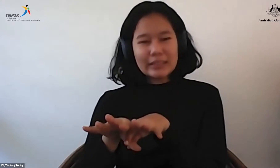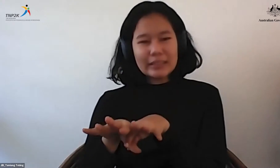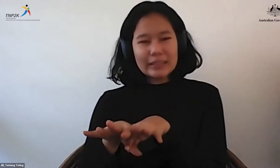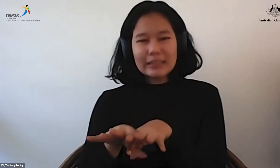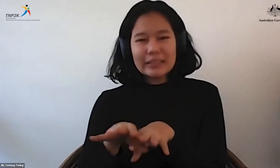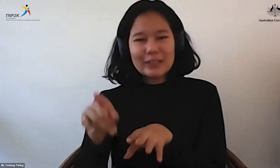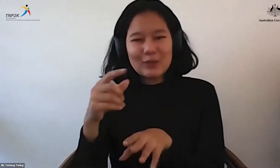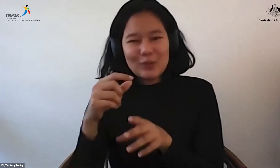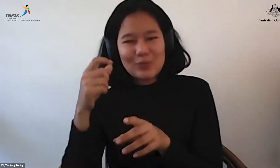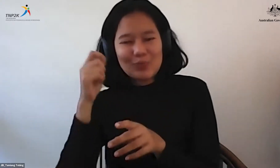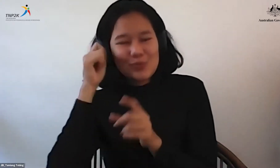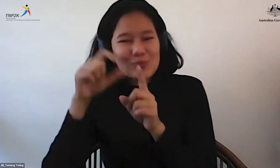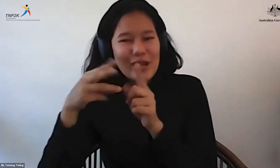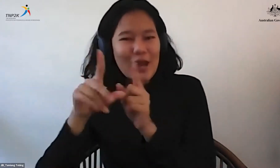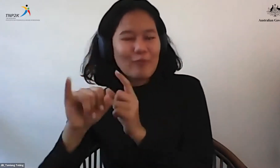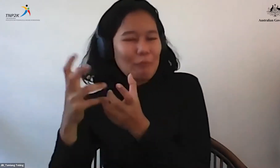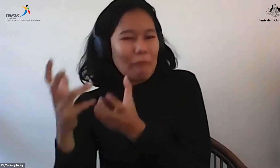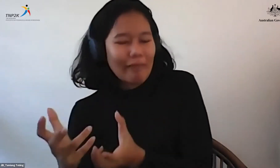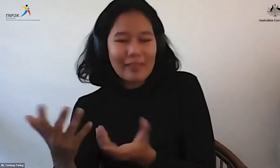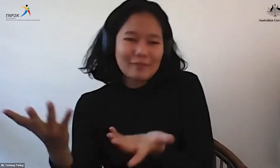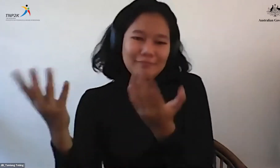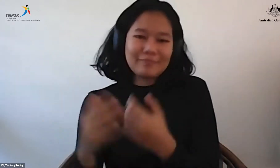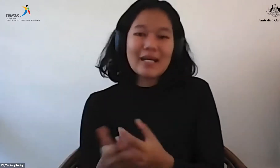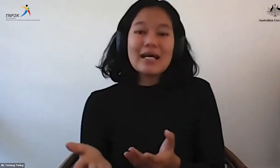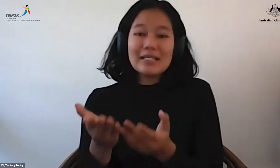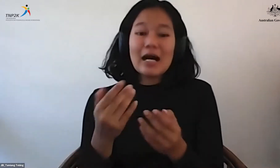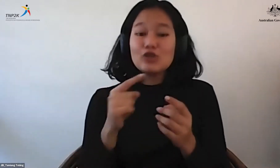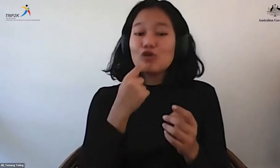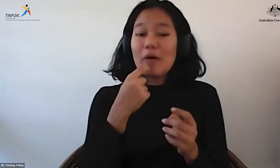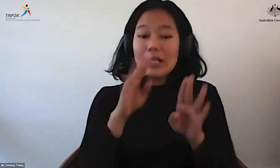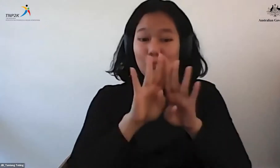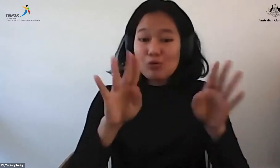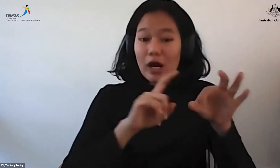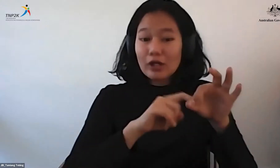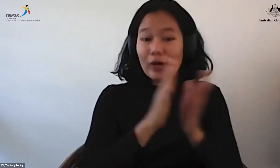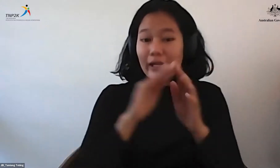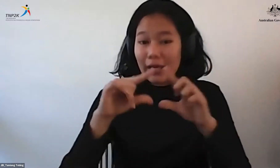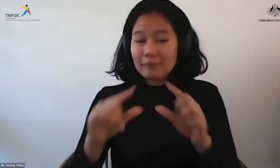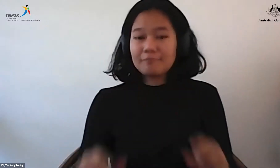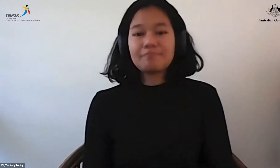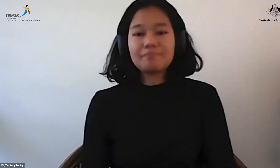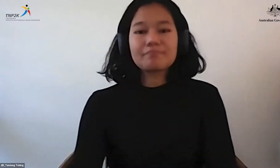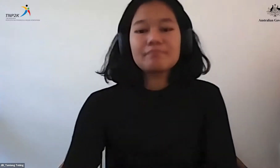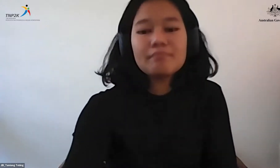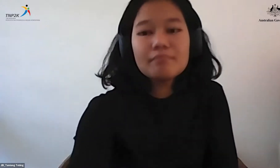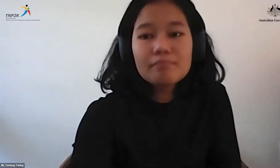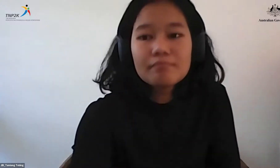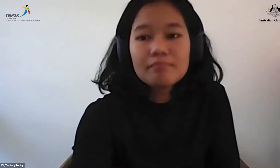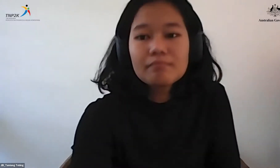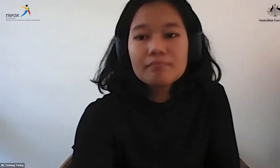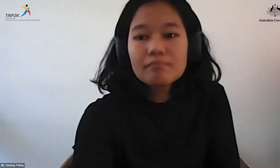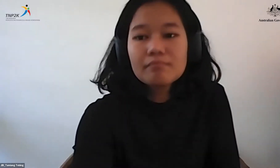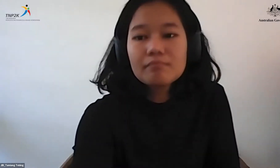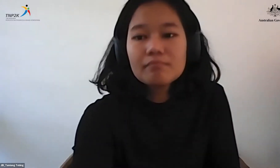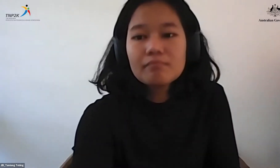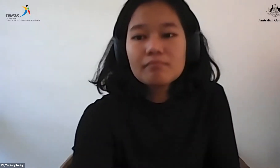membebani Ibu Dewi. Dewi silakan memilih. Ibu bisa membuka Q&A ya, Bu? Ya. Ya, saya sudah membuka Q&A.